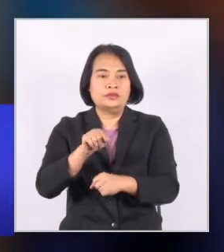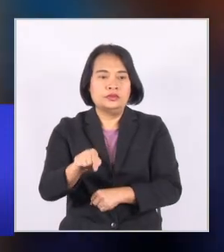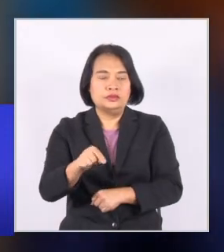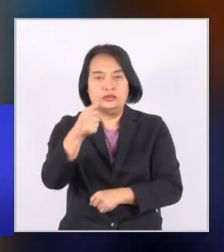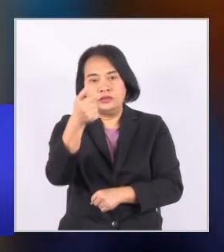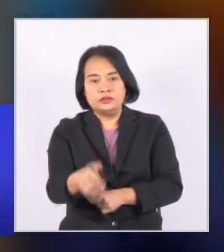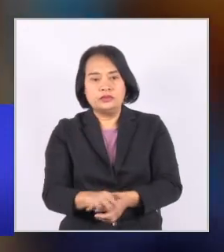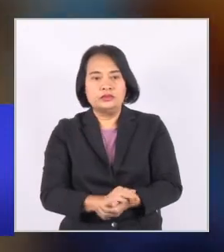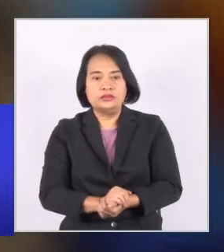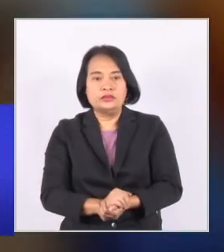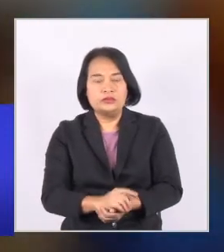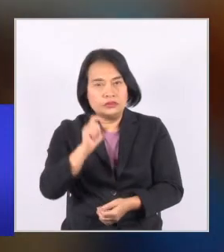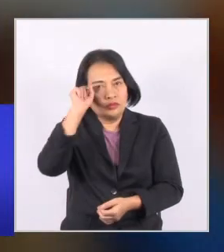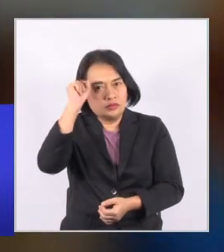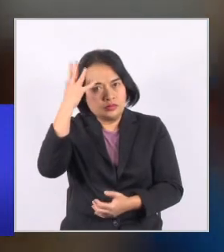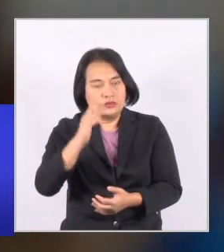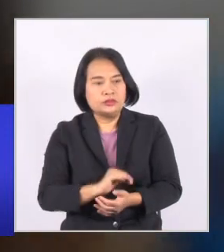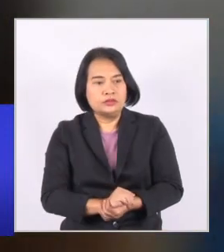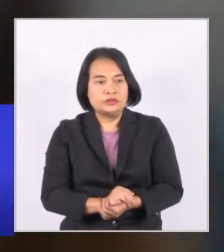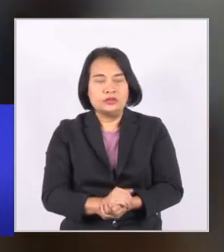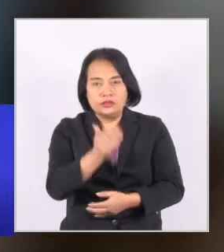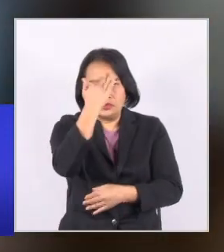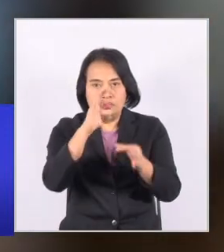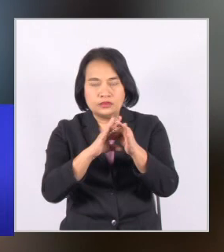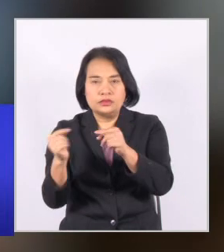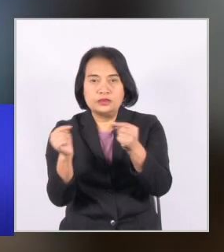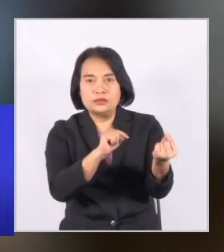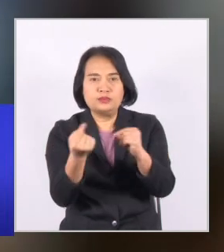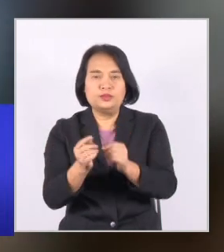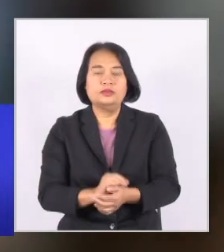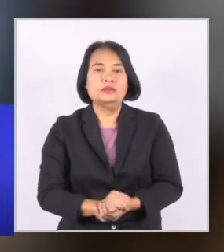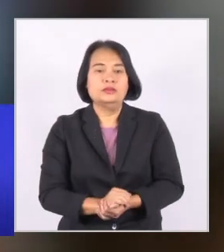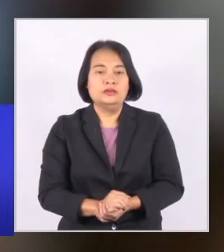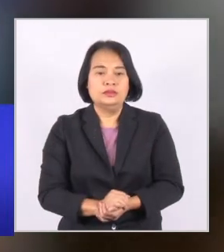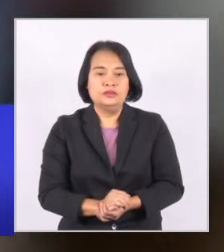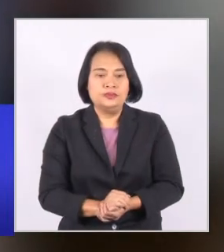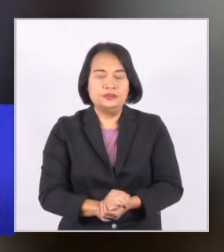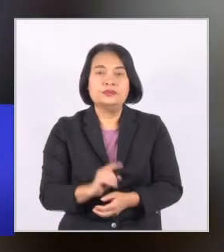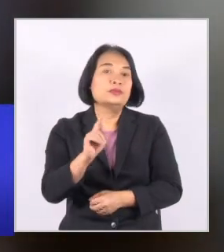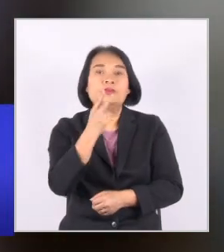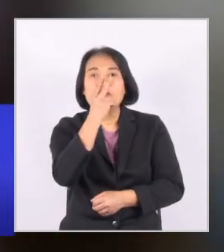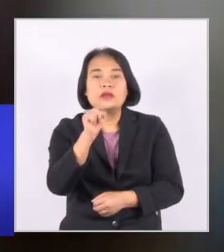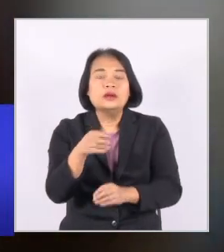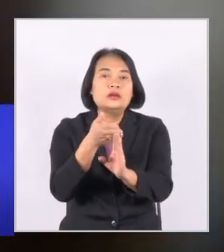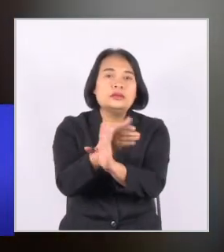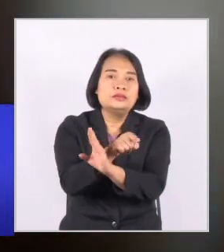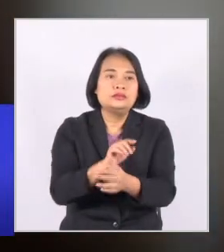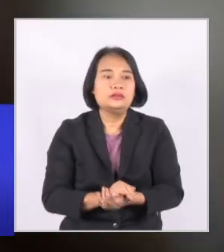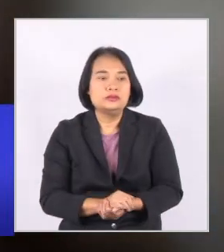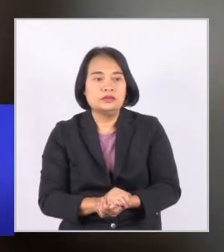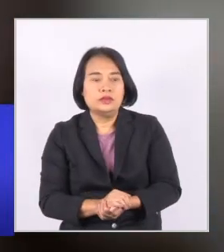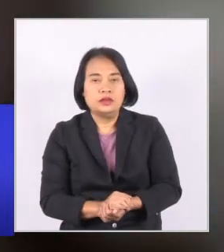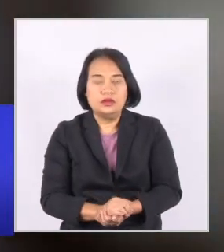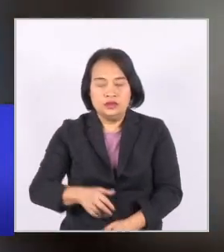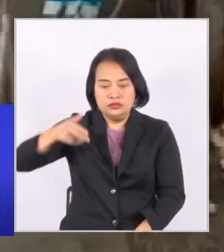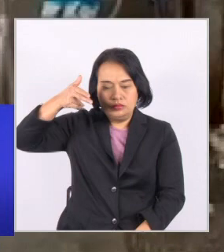ก็ไม่เข้าใจเหมือนกันว่าทำไมถึงเกิดเป็นวิวาทะเนี่ยนะคะคือก่อนหน้านี้เนี่ยนะอันนี้คลิปบางช่วงบางตอนแต่ก่อนหน้านี้คนที่เขาบันทึกเหตุการณ์ไว้ได้เข